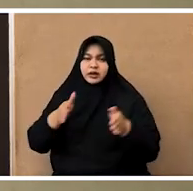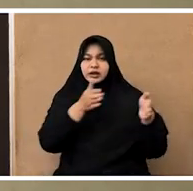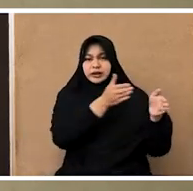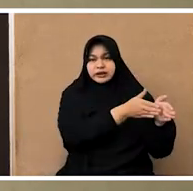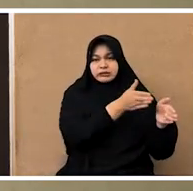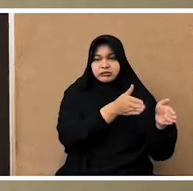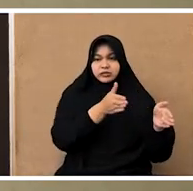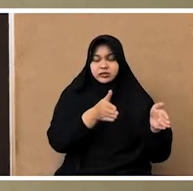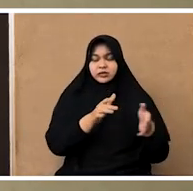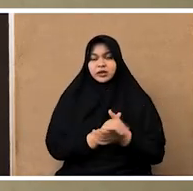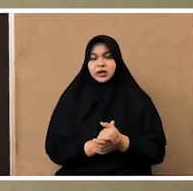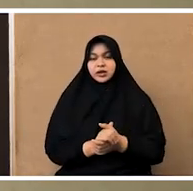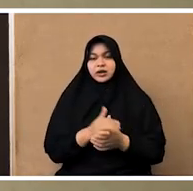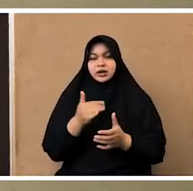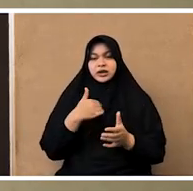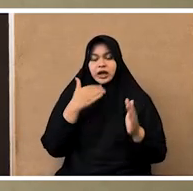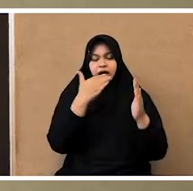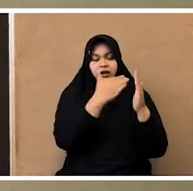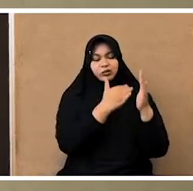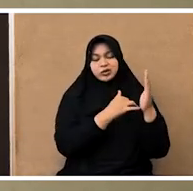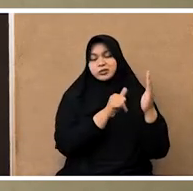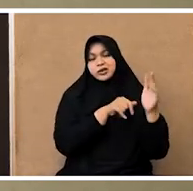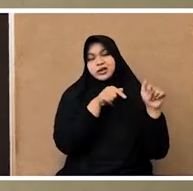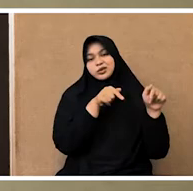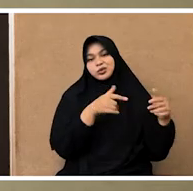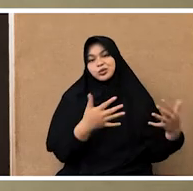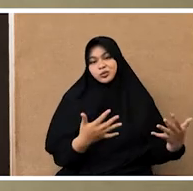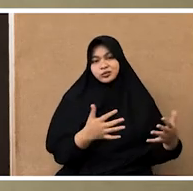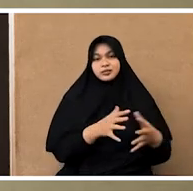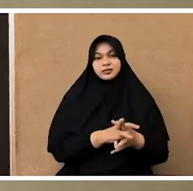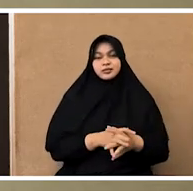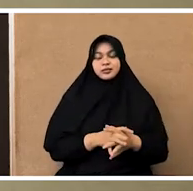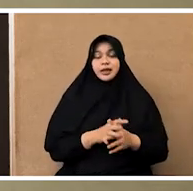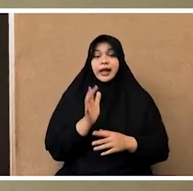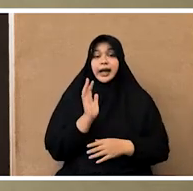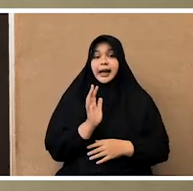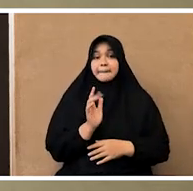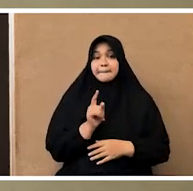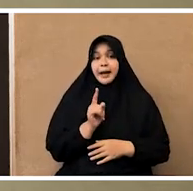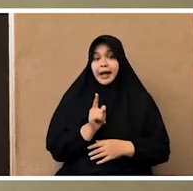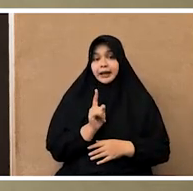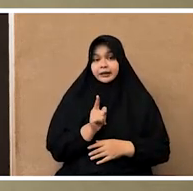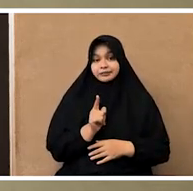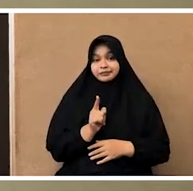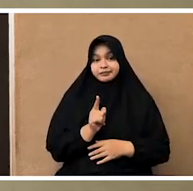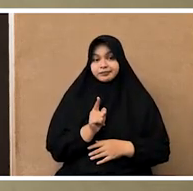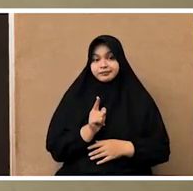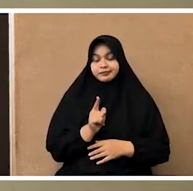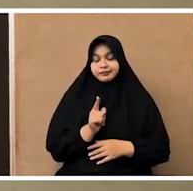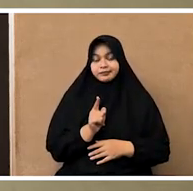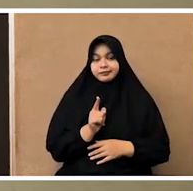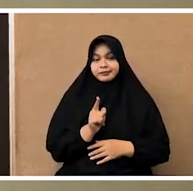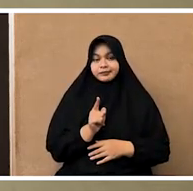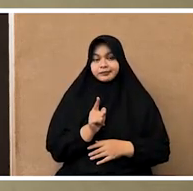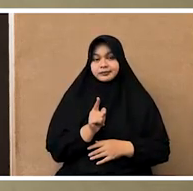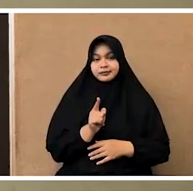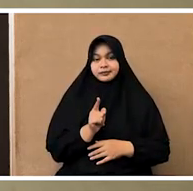itu kan ada prinsip seperti itu gitu ya makanya ketika kemudian